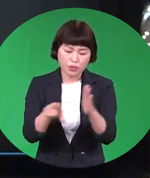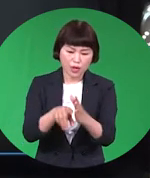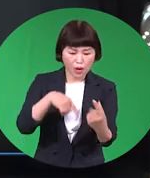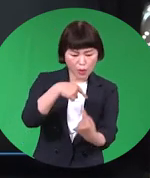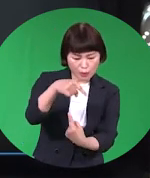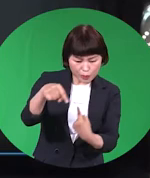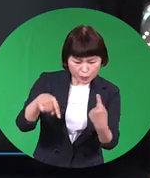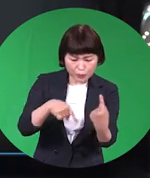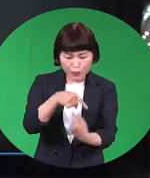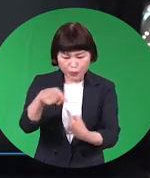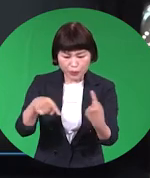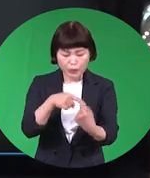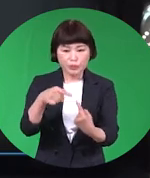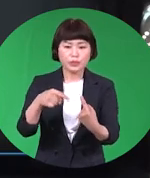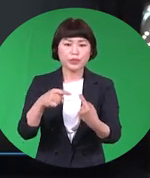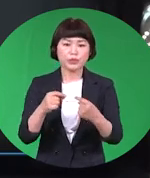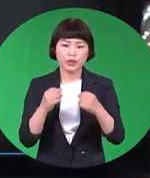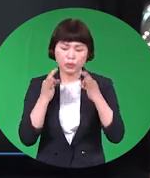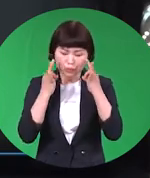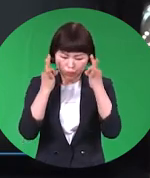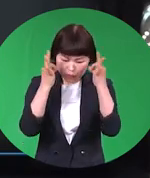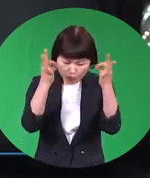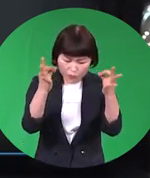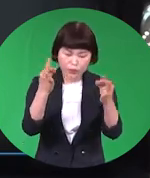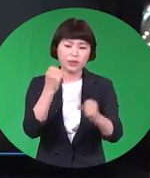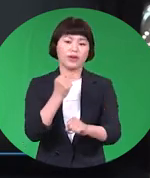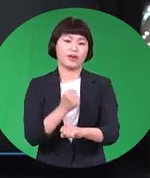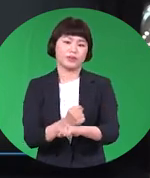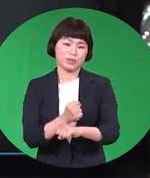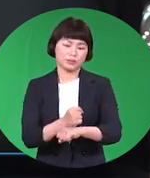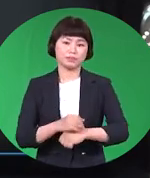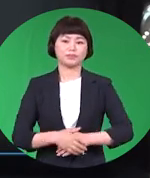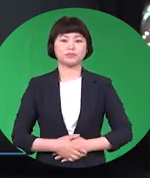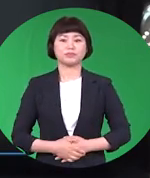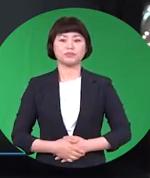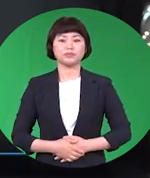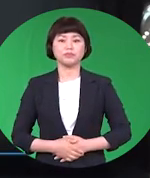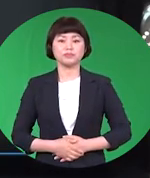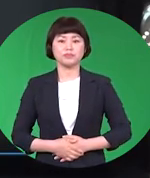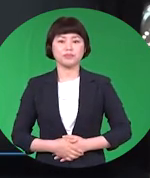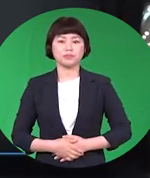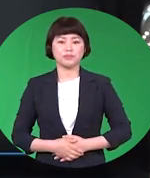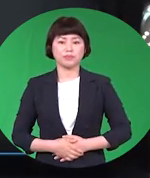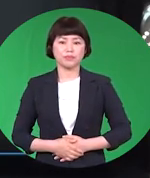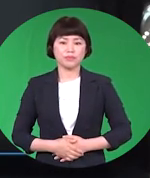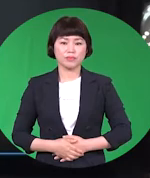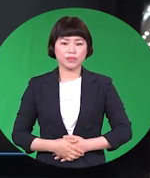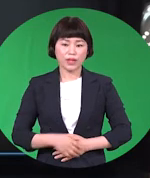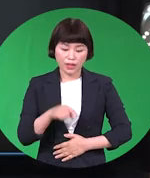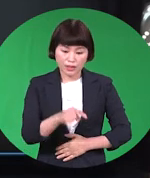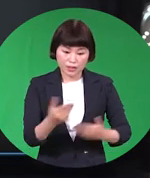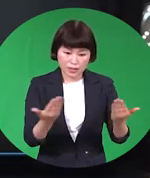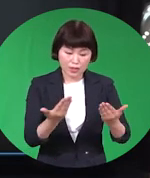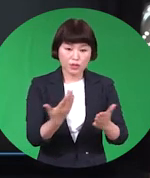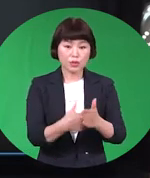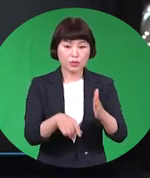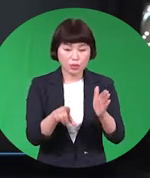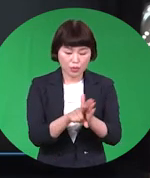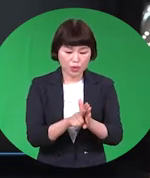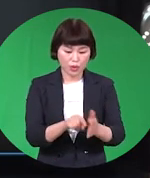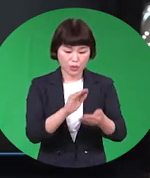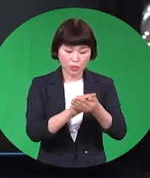지역경제의 선순환을 만드는 마중물이 되도록 적극 노력하겠습니다. 이를